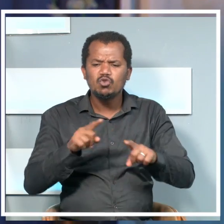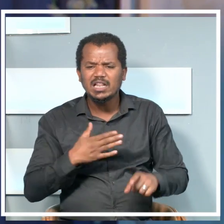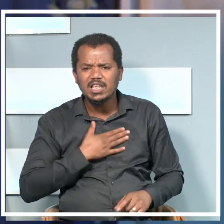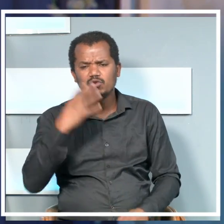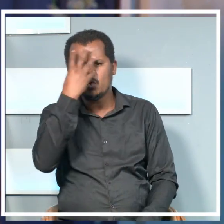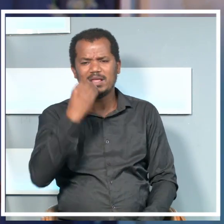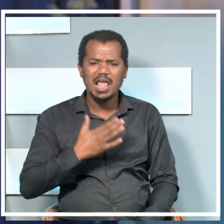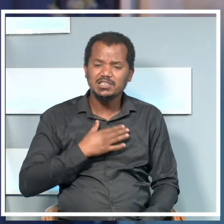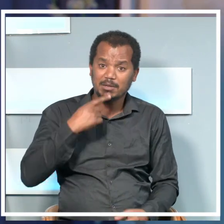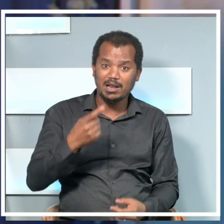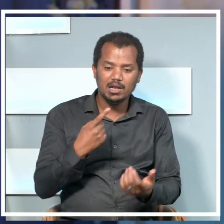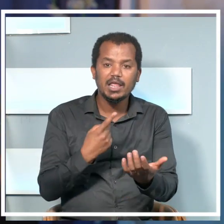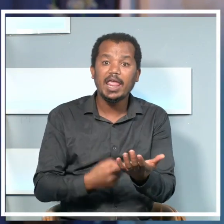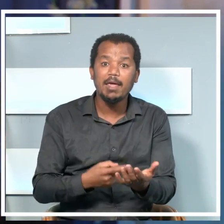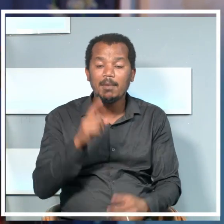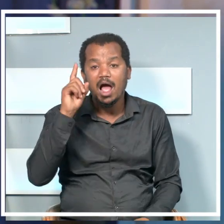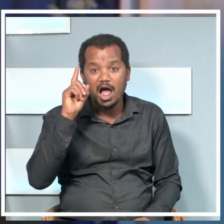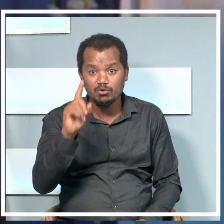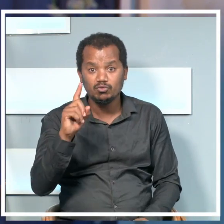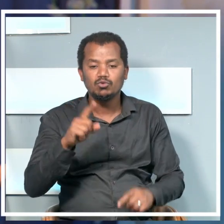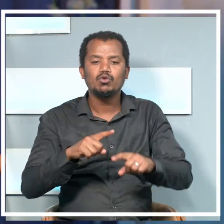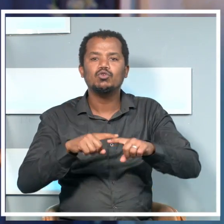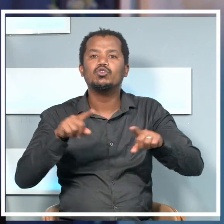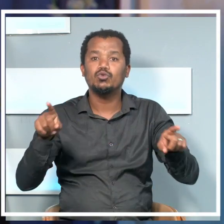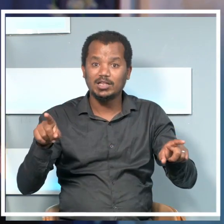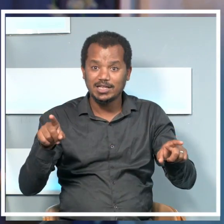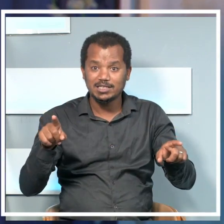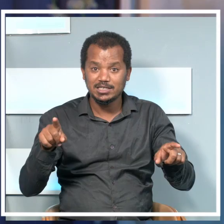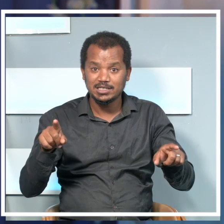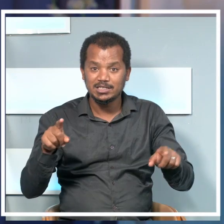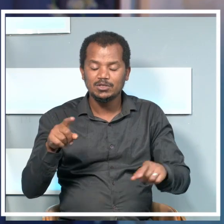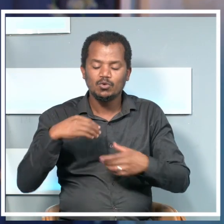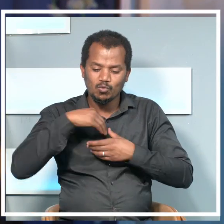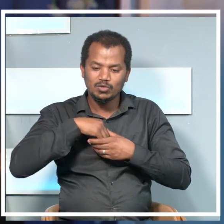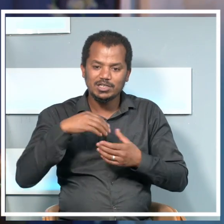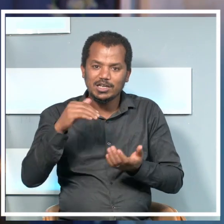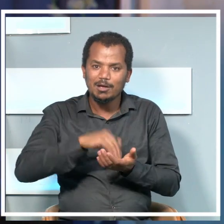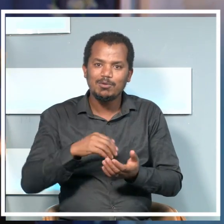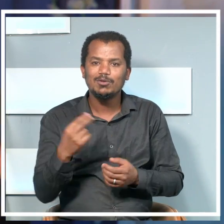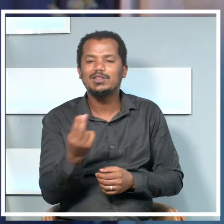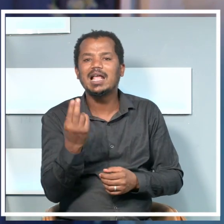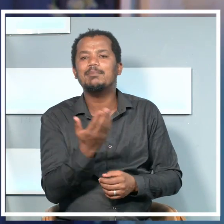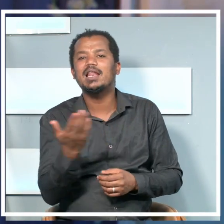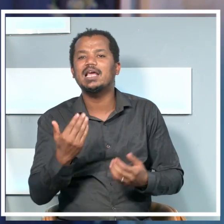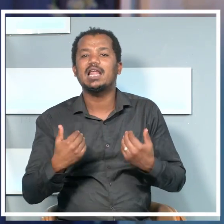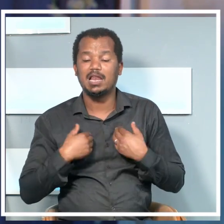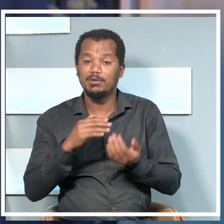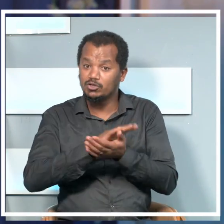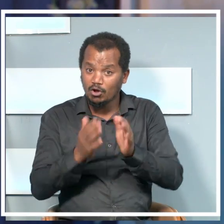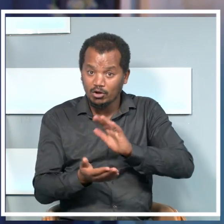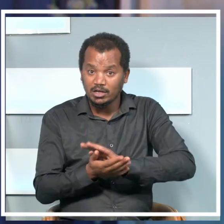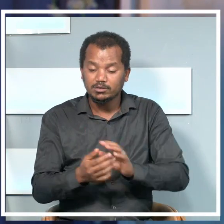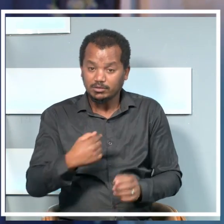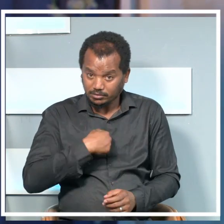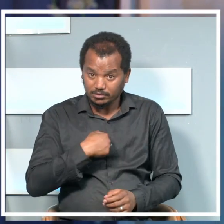ልዩነታችን ውበታችን እንላለን አይደል? ይሄም አንዱ ልዩነታችን ውስጥ ደግሞ ጠቃሚ ነገር ያለበት